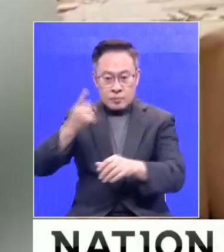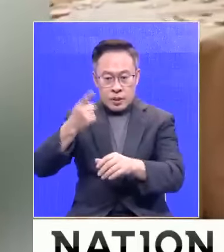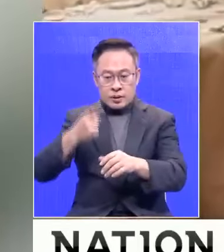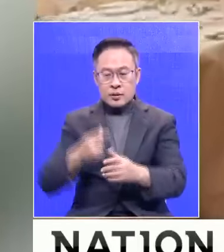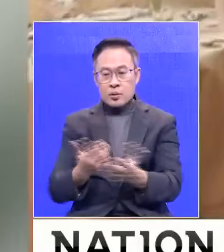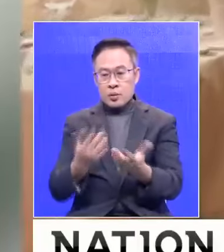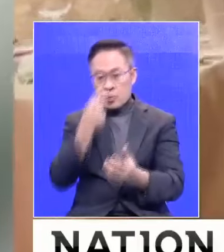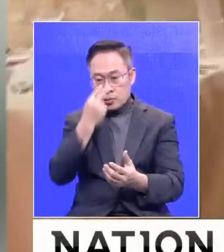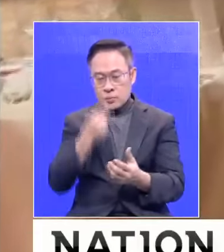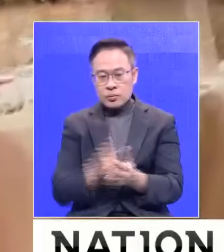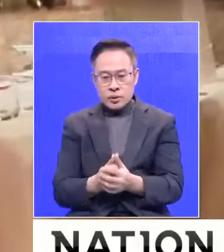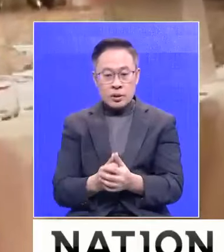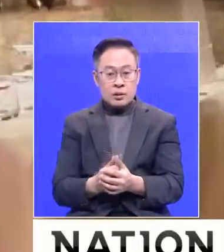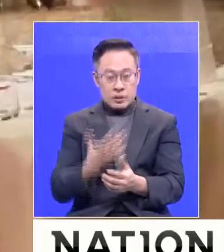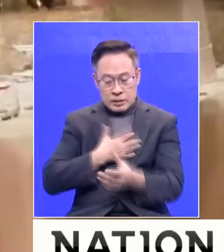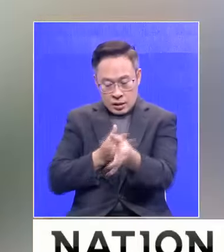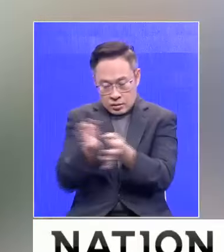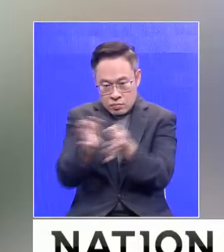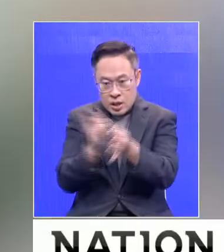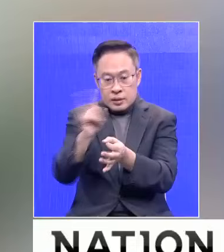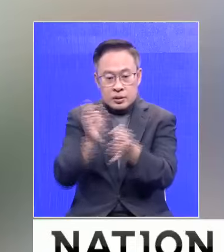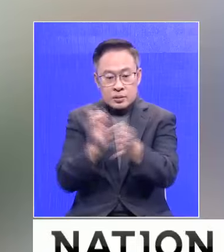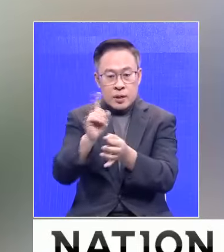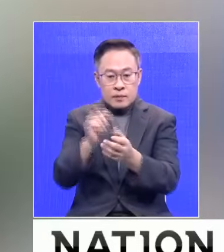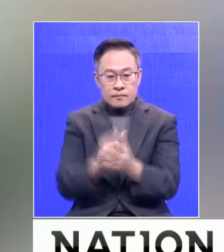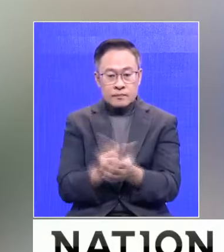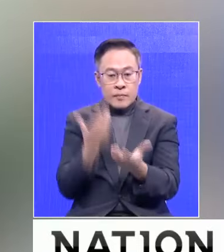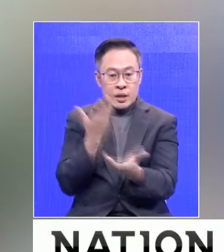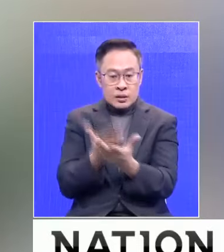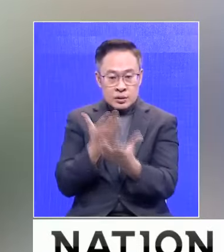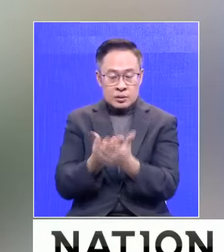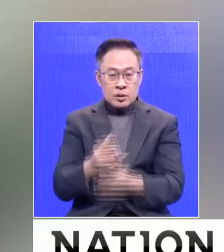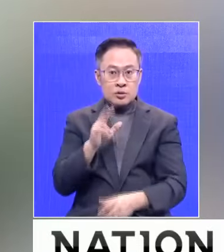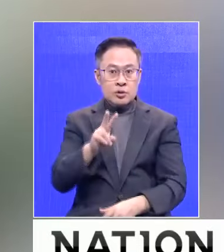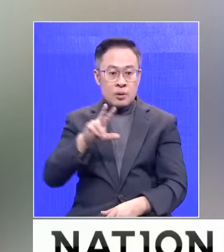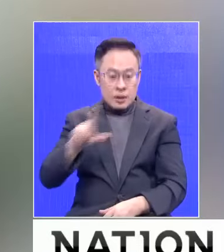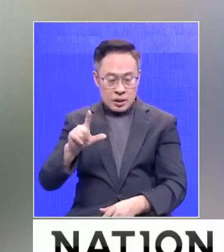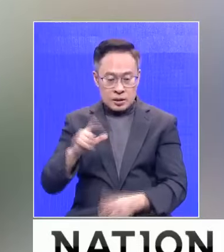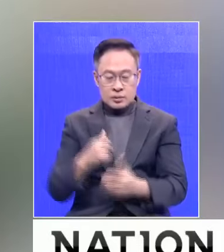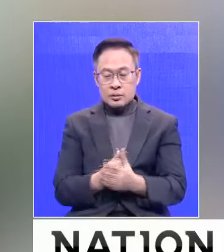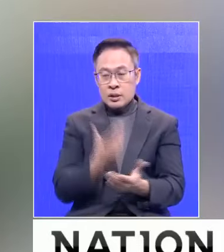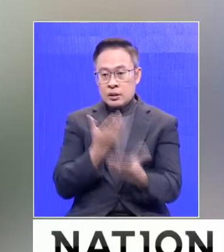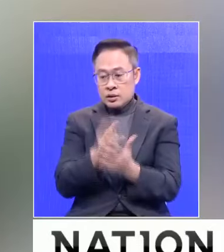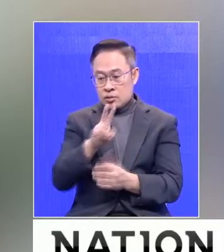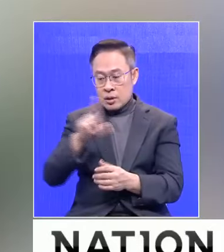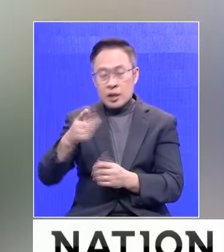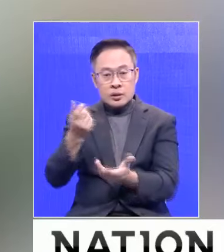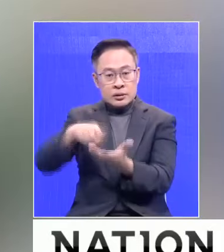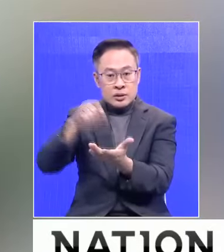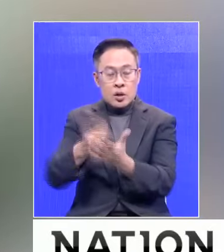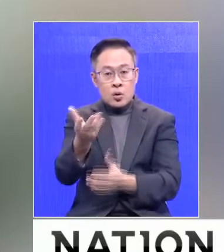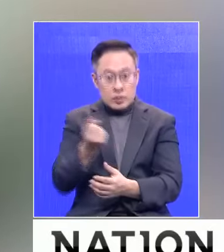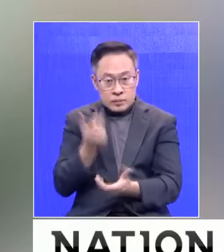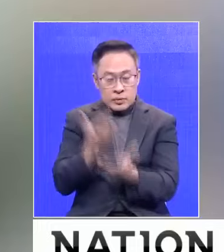ะประเด็นที่อยากจะชี้แจงก็คือที่มาของมูลหนี้ไอ้เงินกู้ยืมเนี่ยคุณลูกหมีอ้างว่ามี2ล้านบ